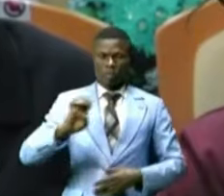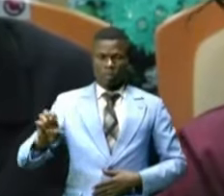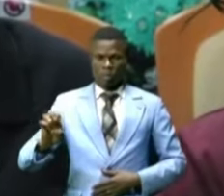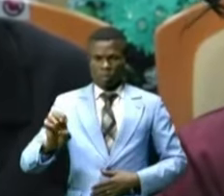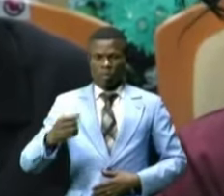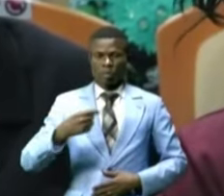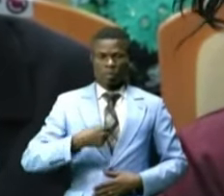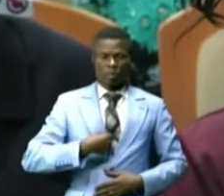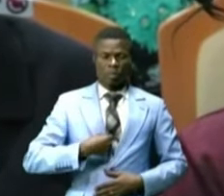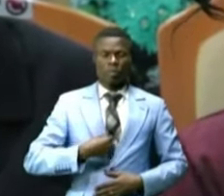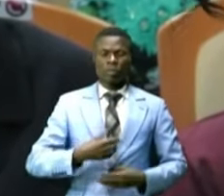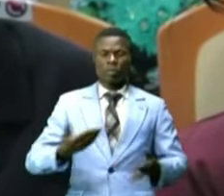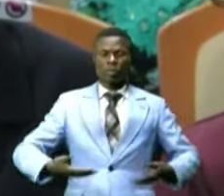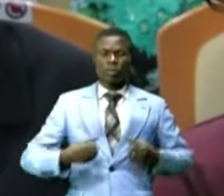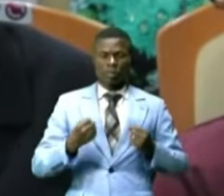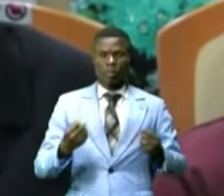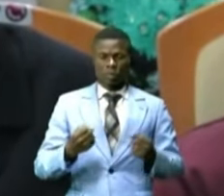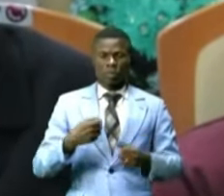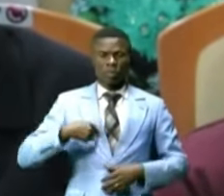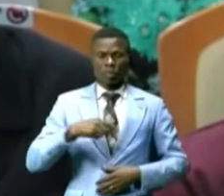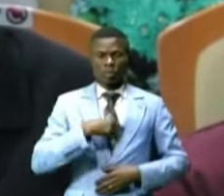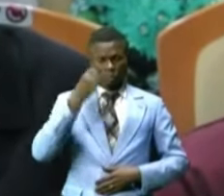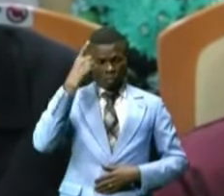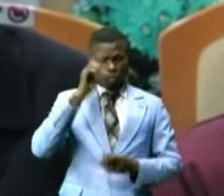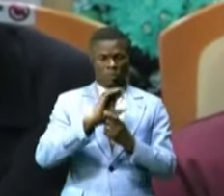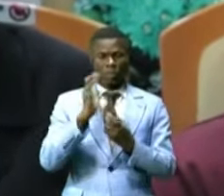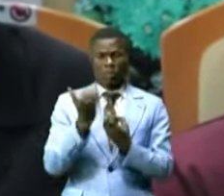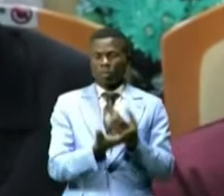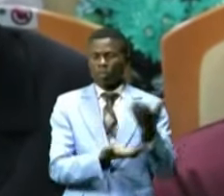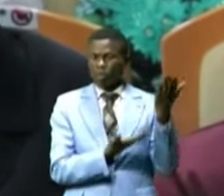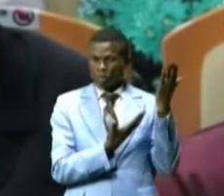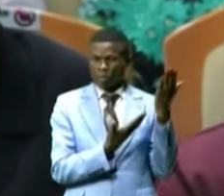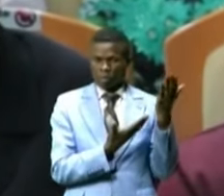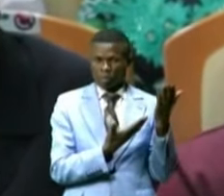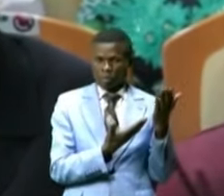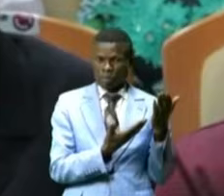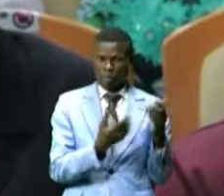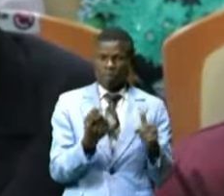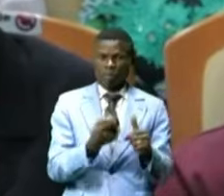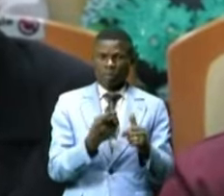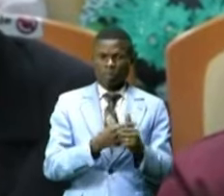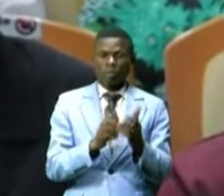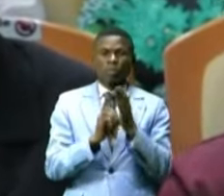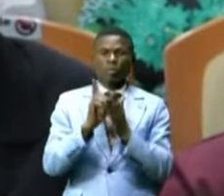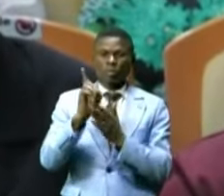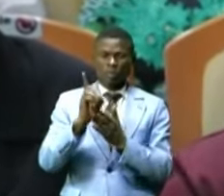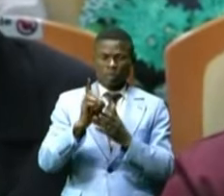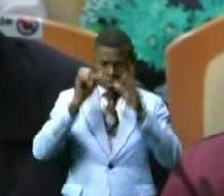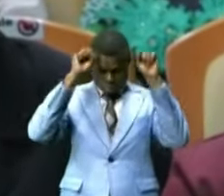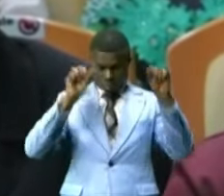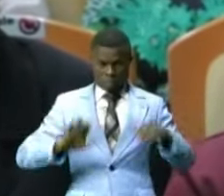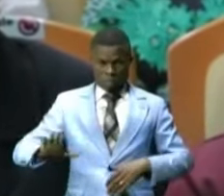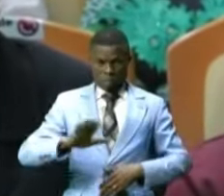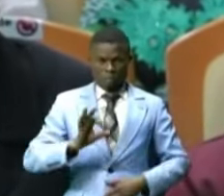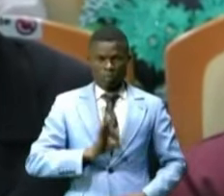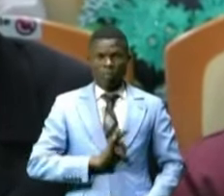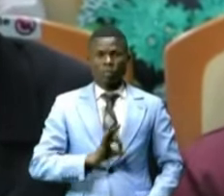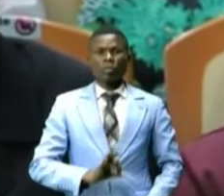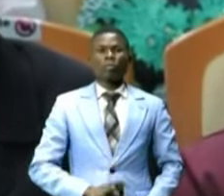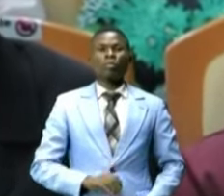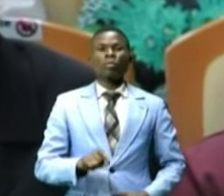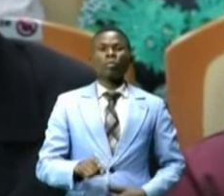très honorée parce qu'enfin, on a compris que la culture est importante. C'est un levier de développement. Et le chef de l'État, Félix-Antoine